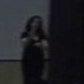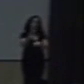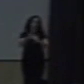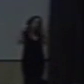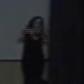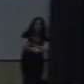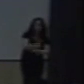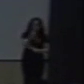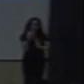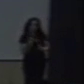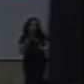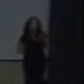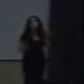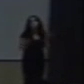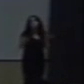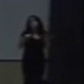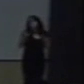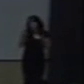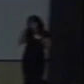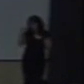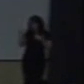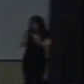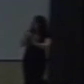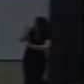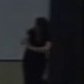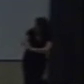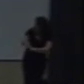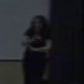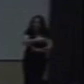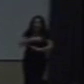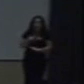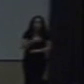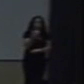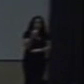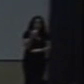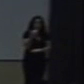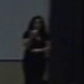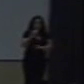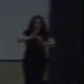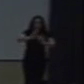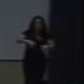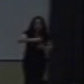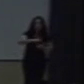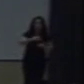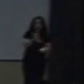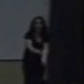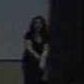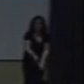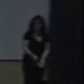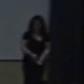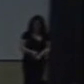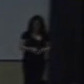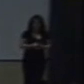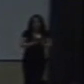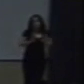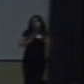estic d'acord que ja hem passat a voler saber l'última W de la cadena, però jo crec que encara,